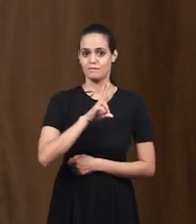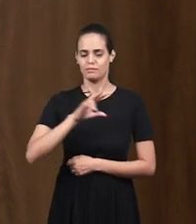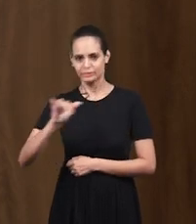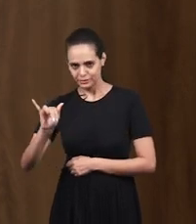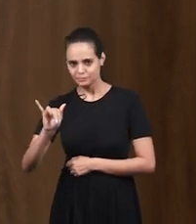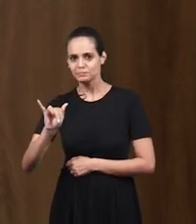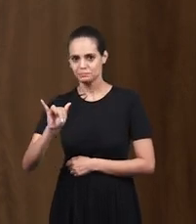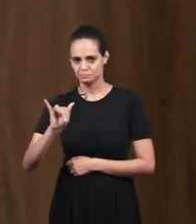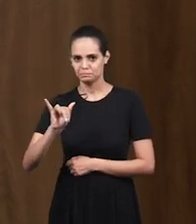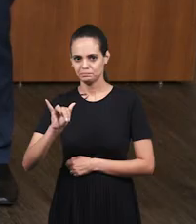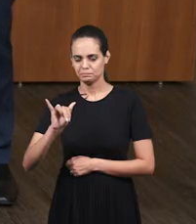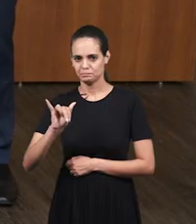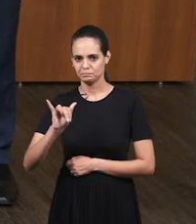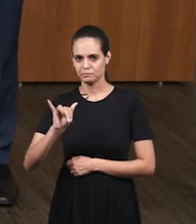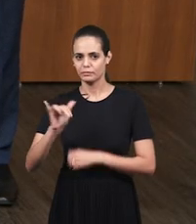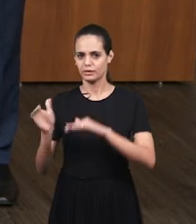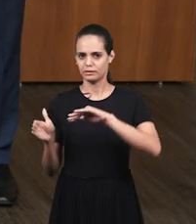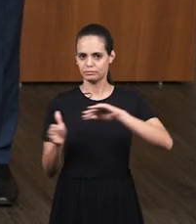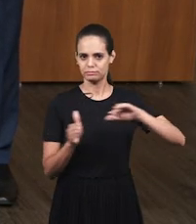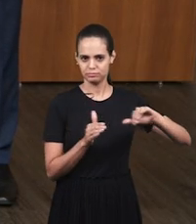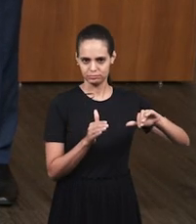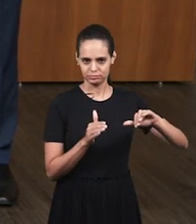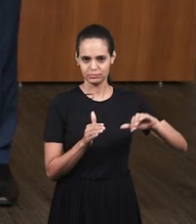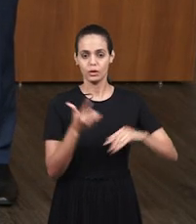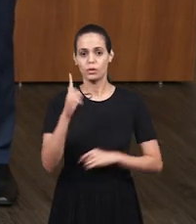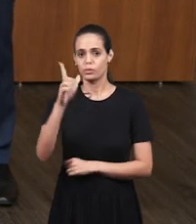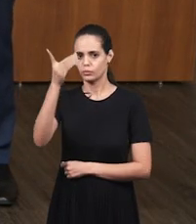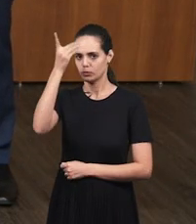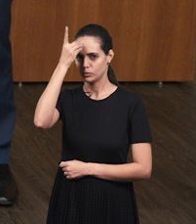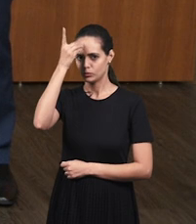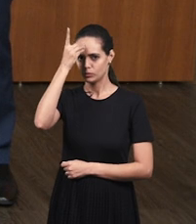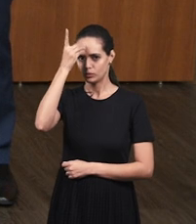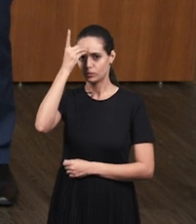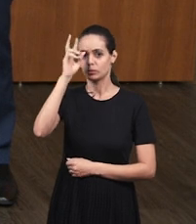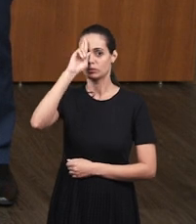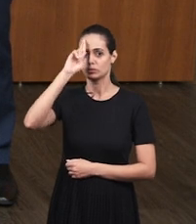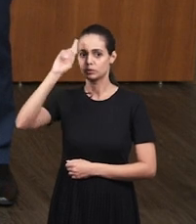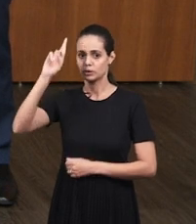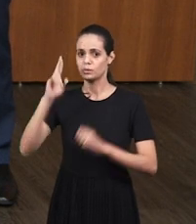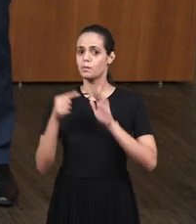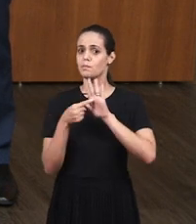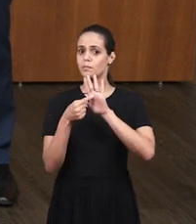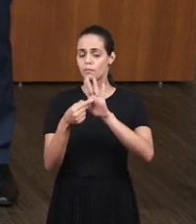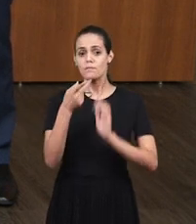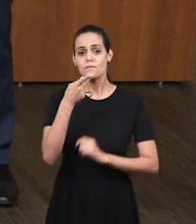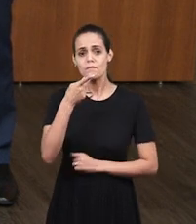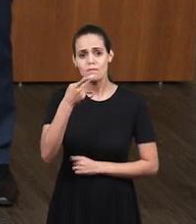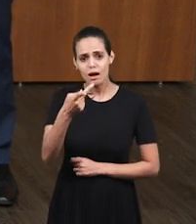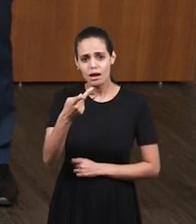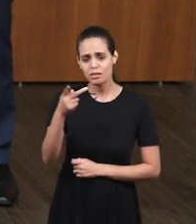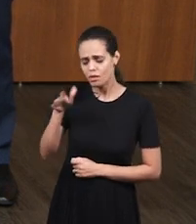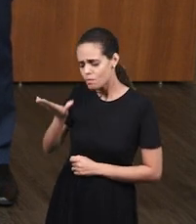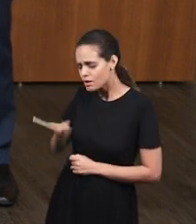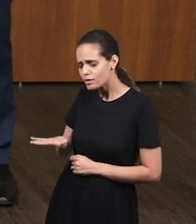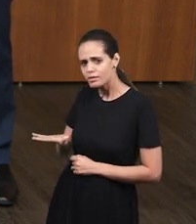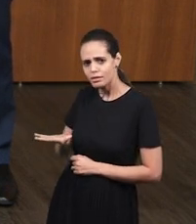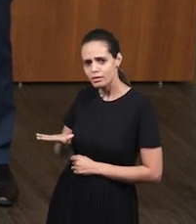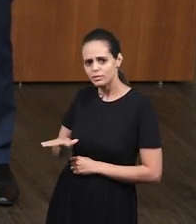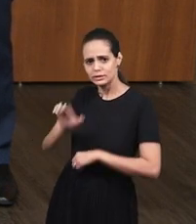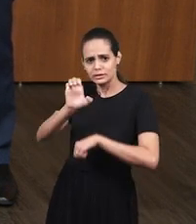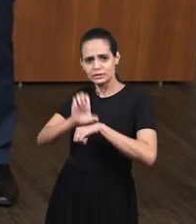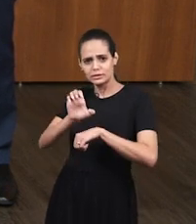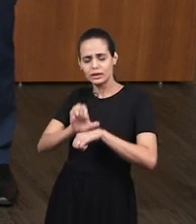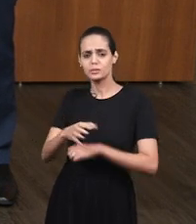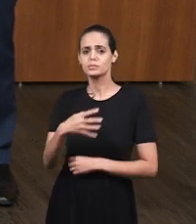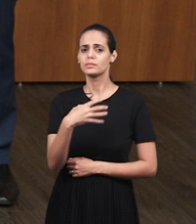тебе ответит. В еще одном даре Бог говорит к одному ребенку,